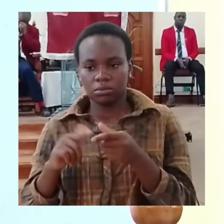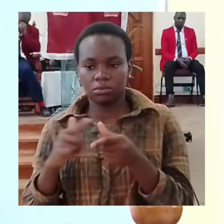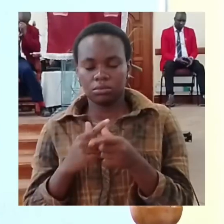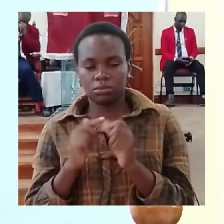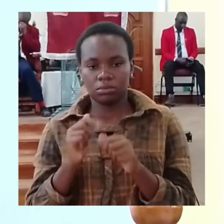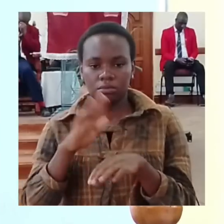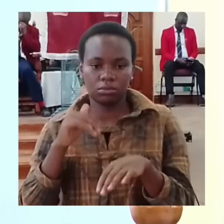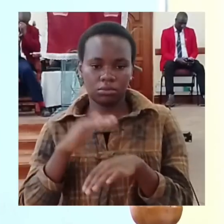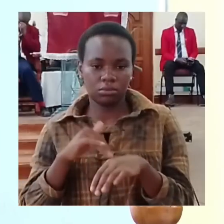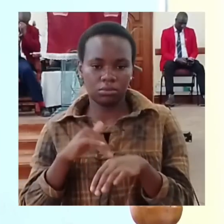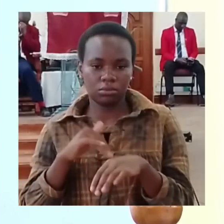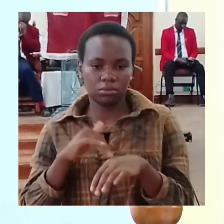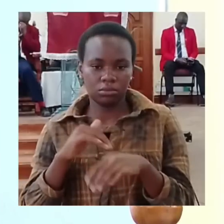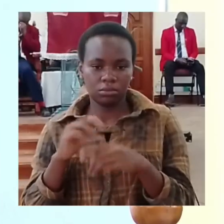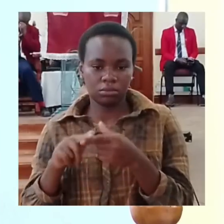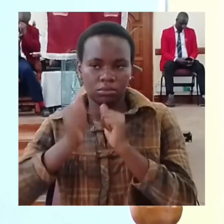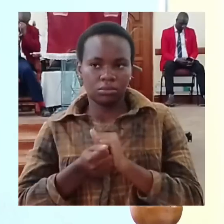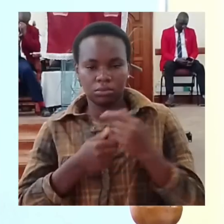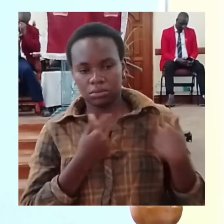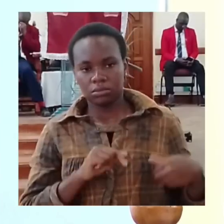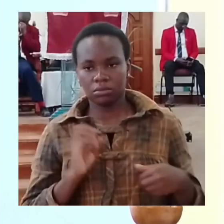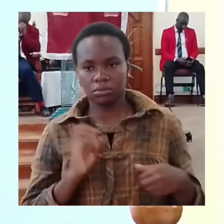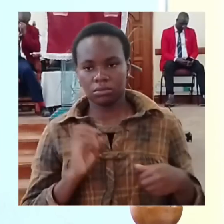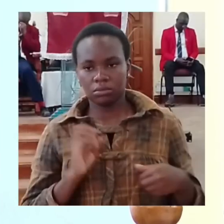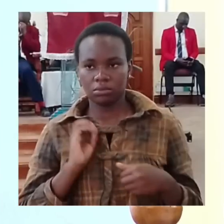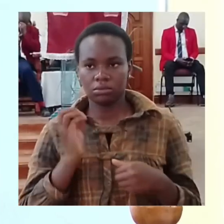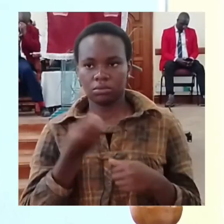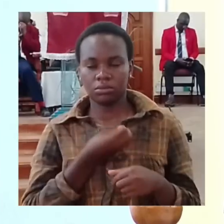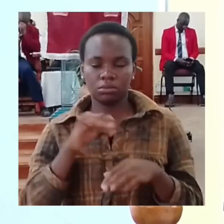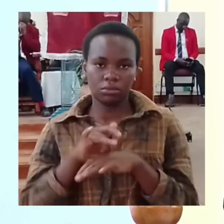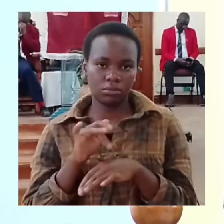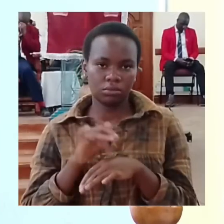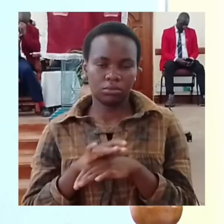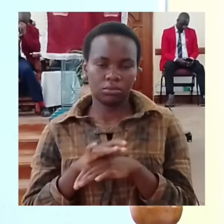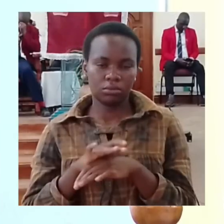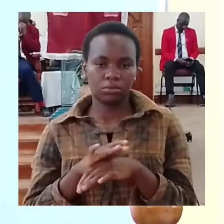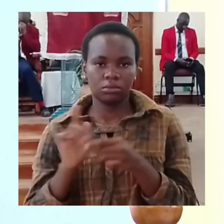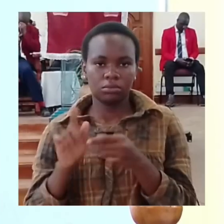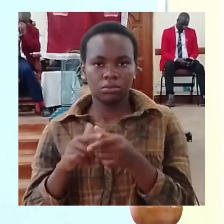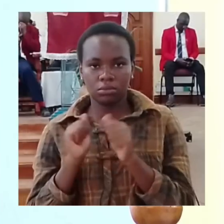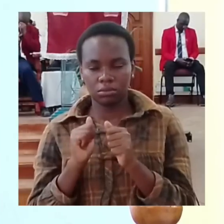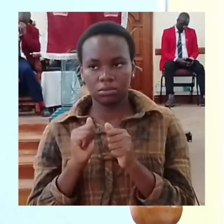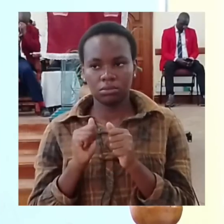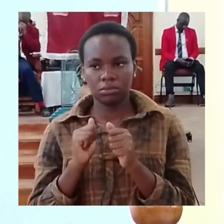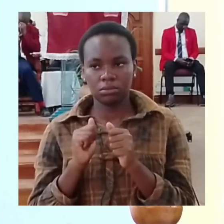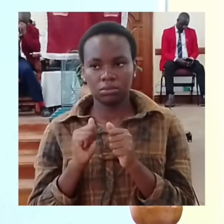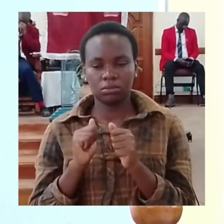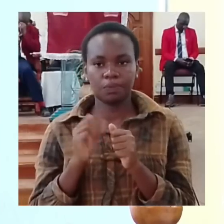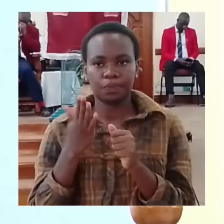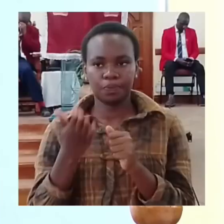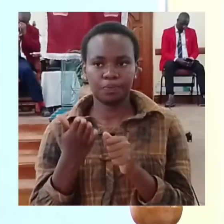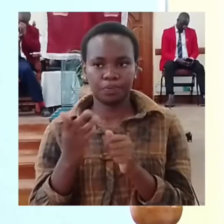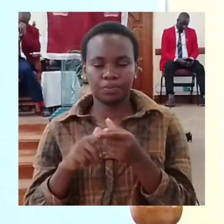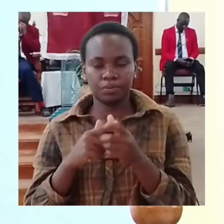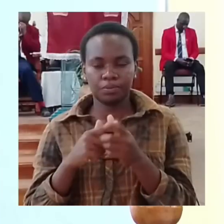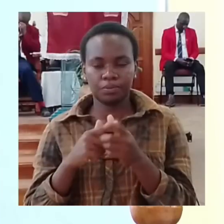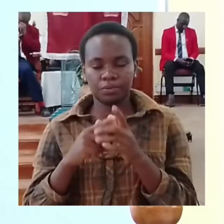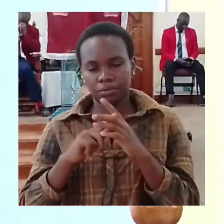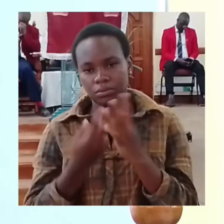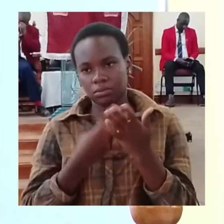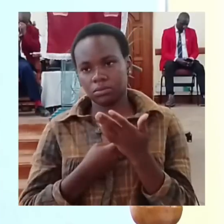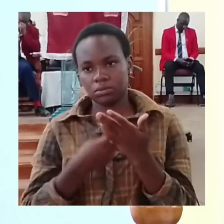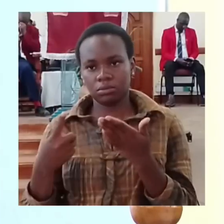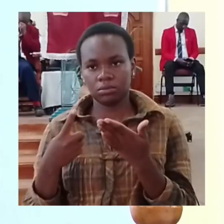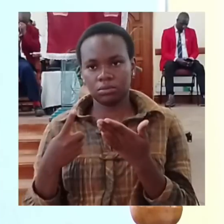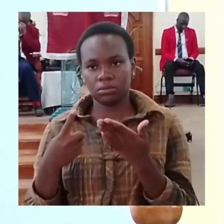ri, wagarura ngoro citu ri, tutume Ngai nigetha tugete andu angi. Tukiambiriria kiumia giki